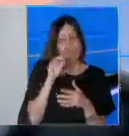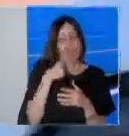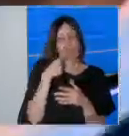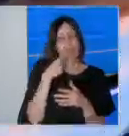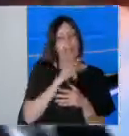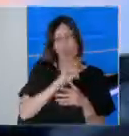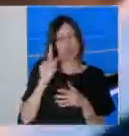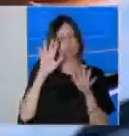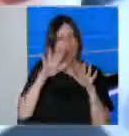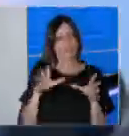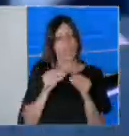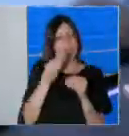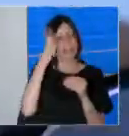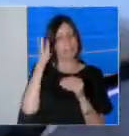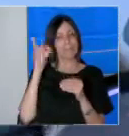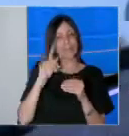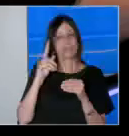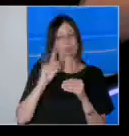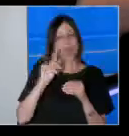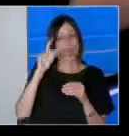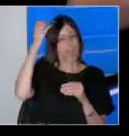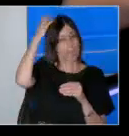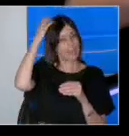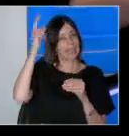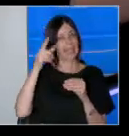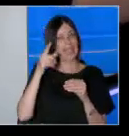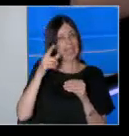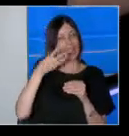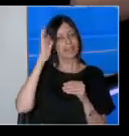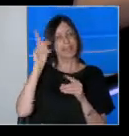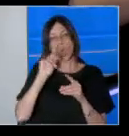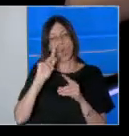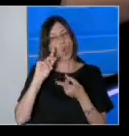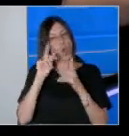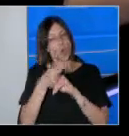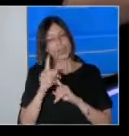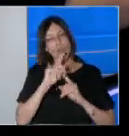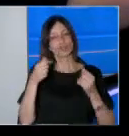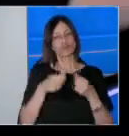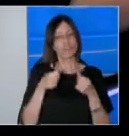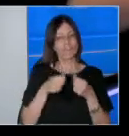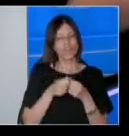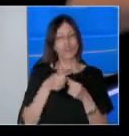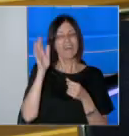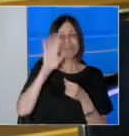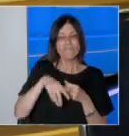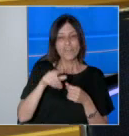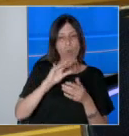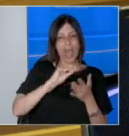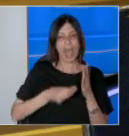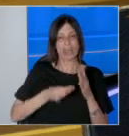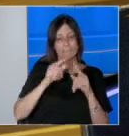לא אשב עם לפיד, ואני לא אמליך לתפיד, את לפיד, לא ברוטציה, לא בשותפות, ואפילו הגדיל לחתום על